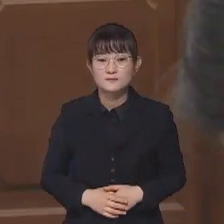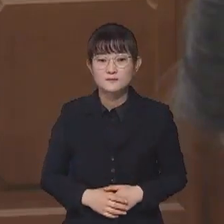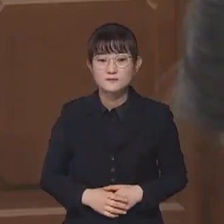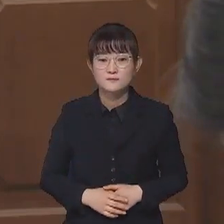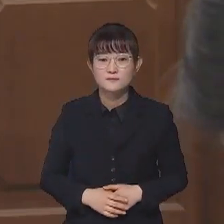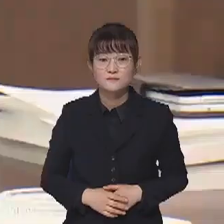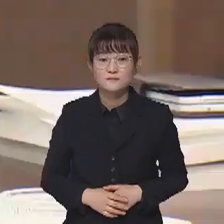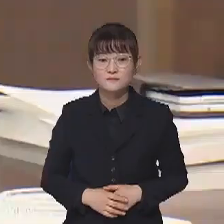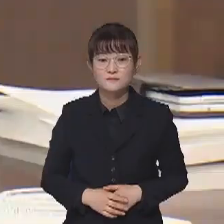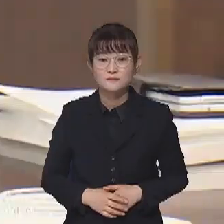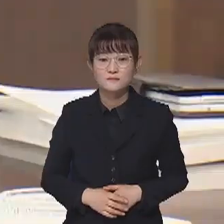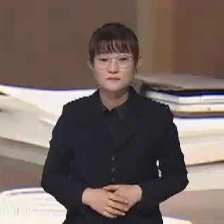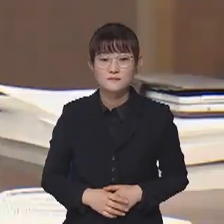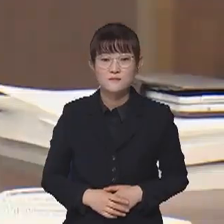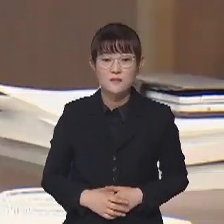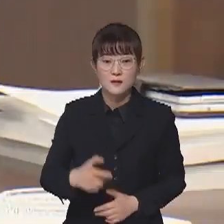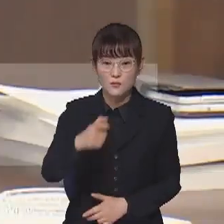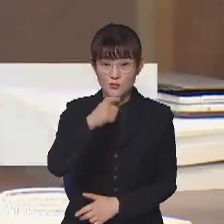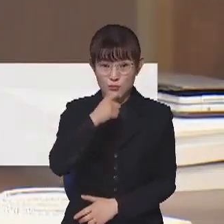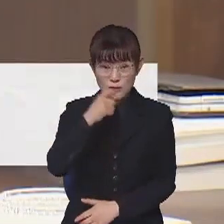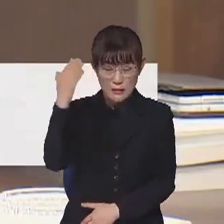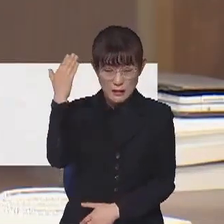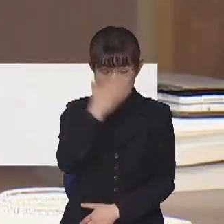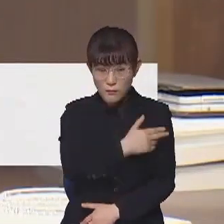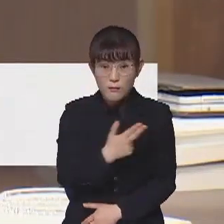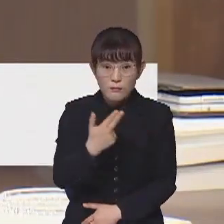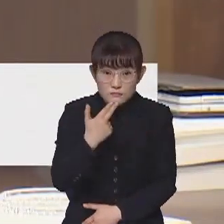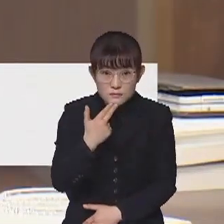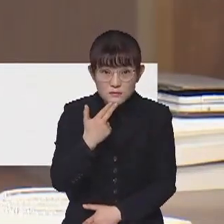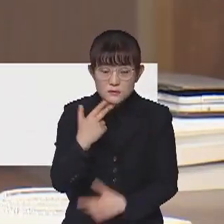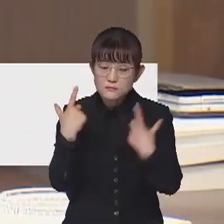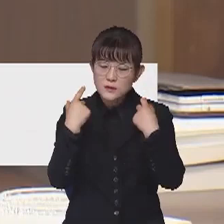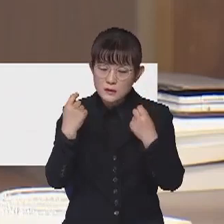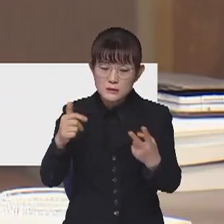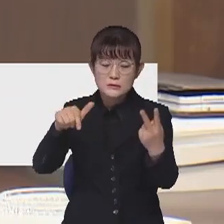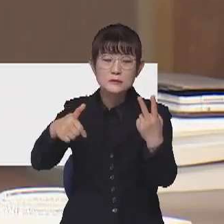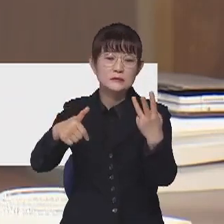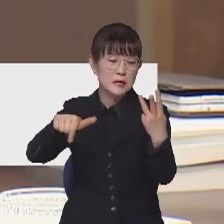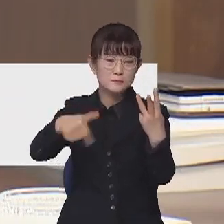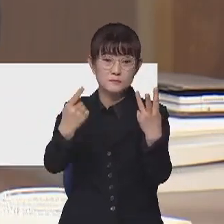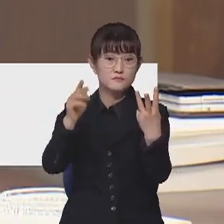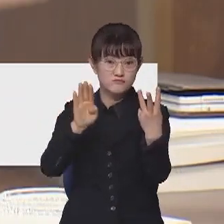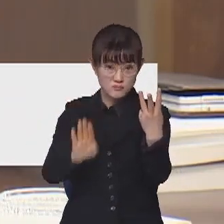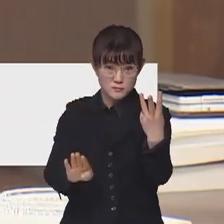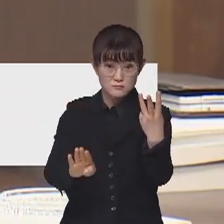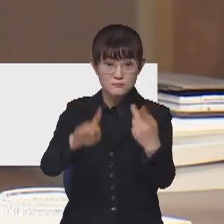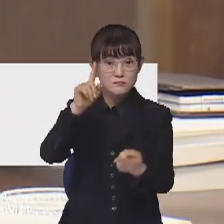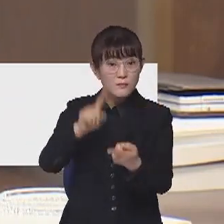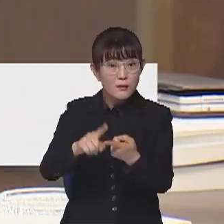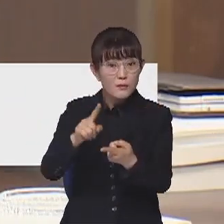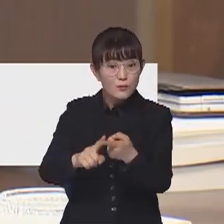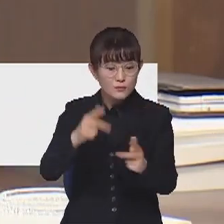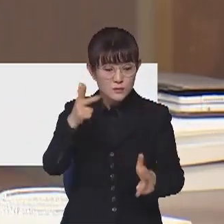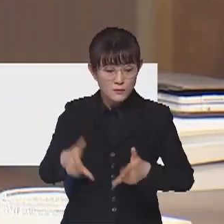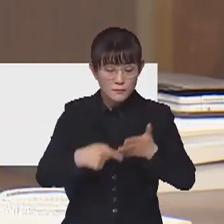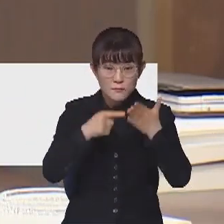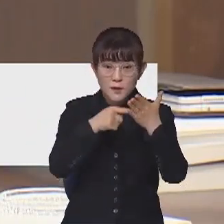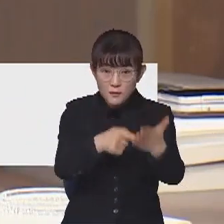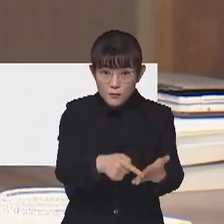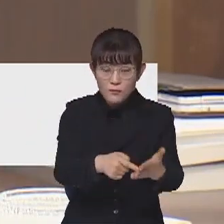큽니다. 물은 맑아지지 않고 여전히 상급수로 되어 있는 상태에서 프로젝트가 진행이 되고